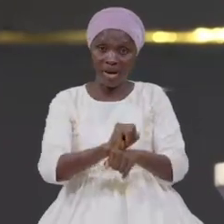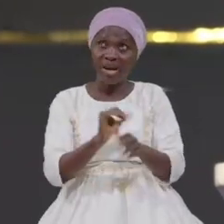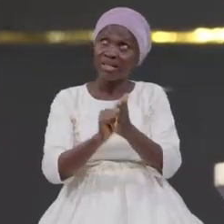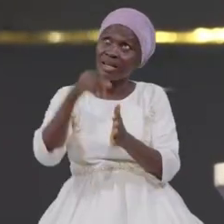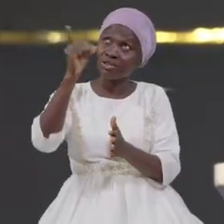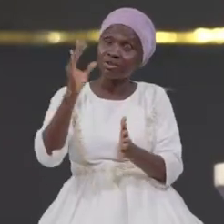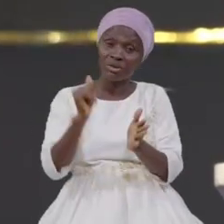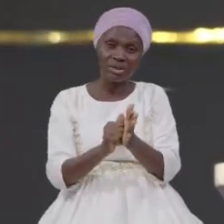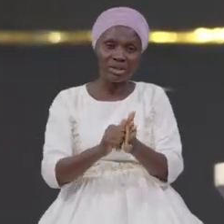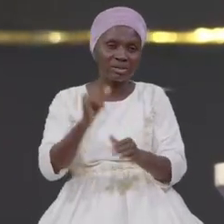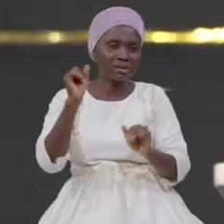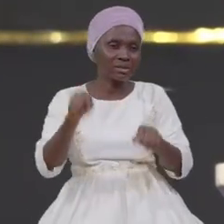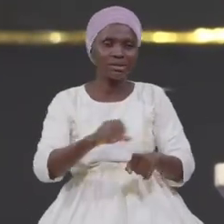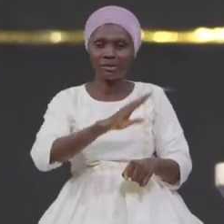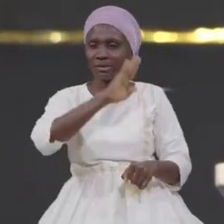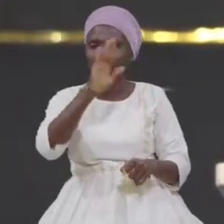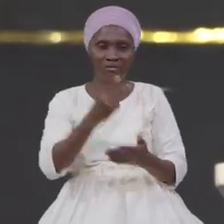faillir,